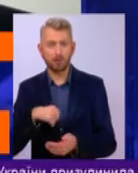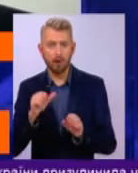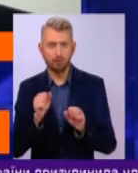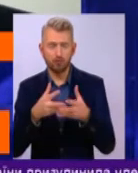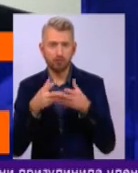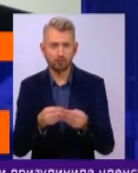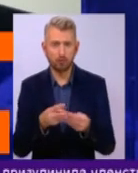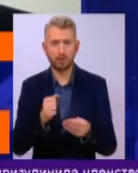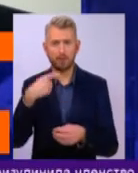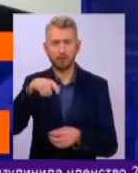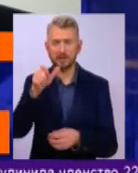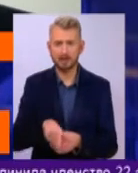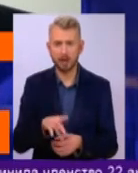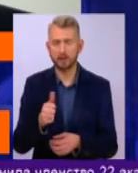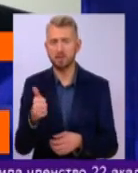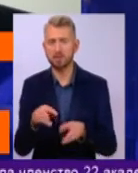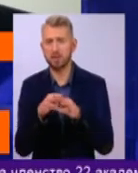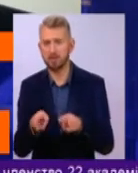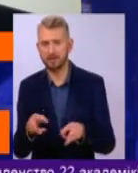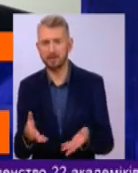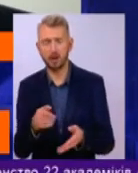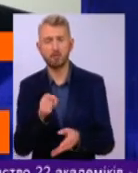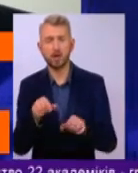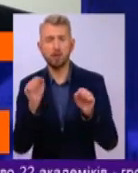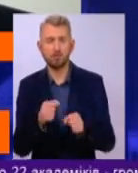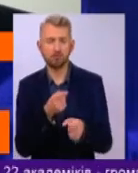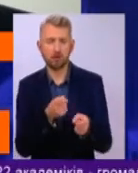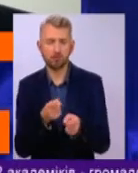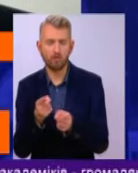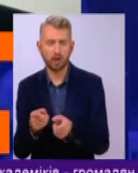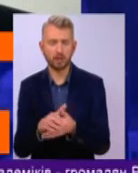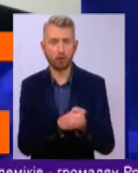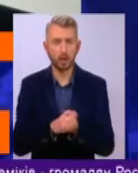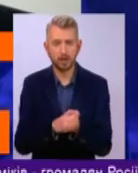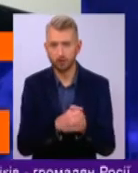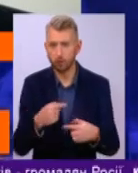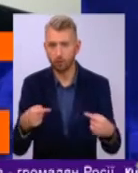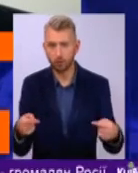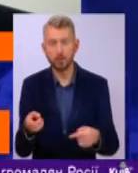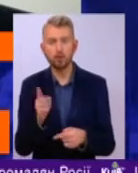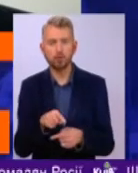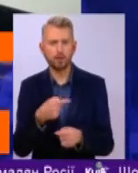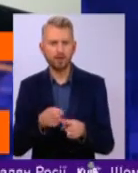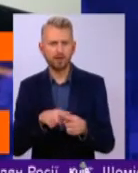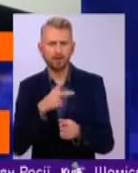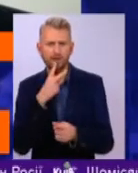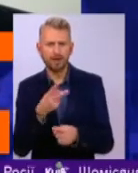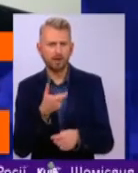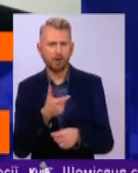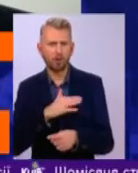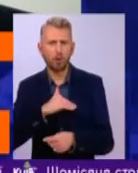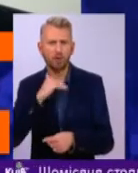тиск на президента, на прем'єр-міністра, він може шантажувати коаліцію і тому подібне. Тому насправді це виглядає